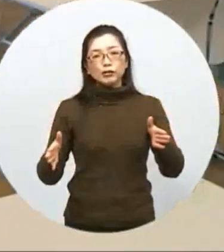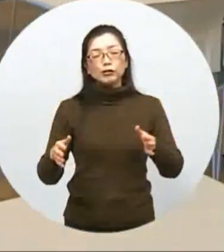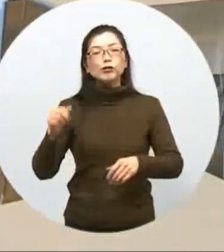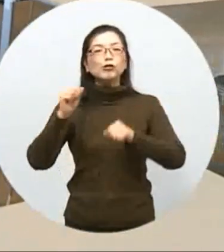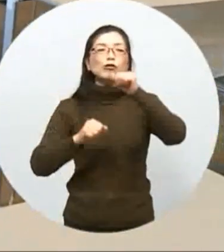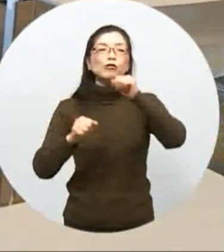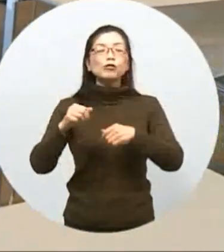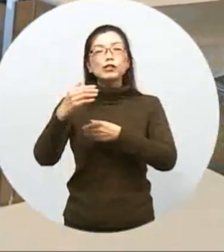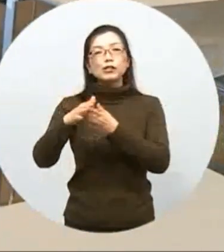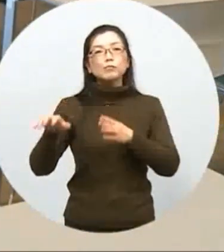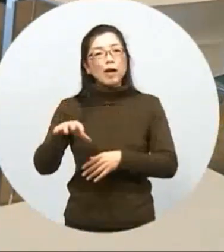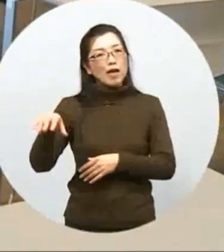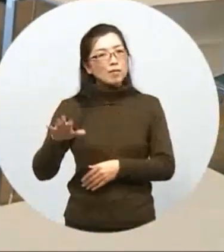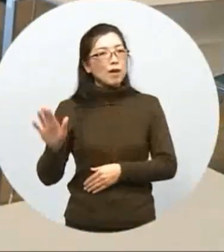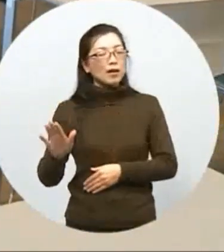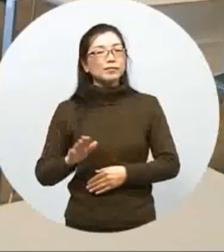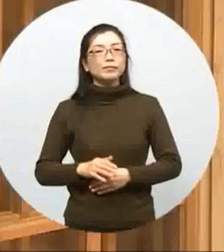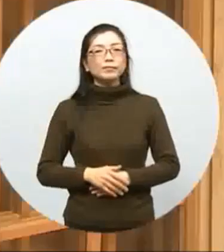使うことができます。